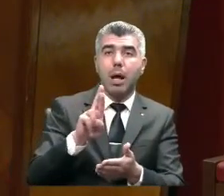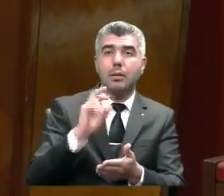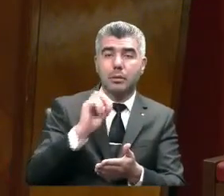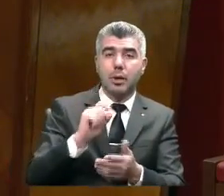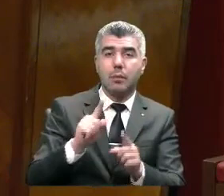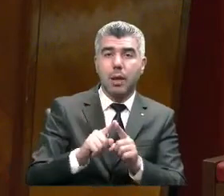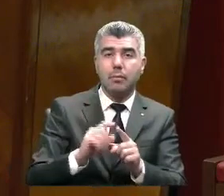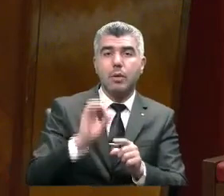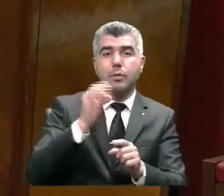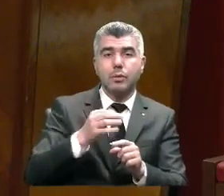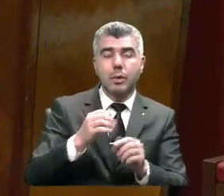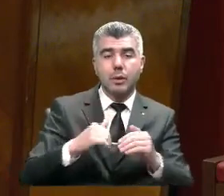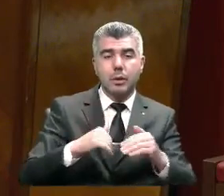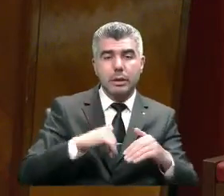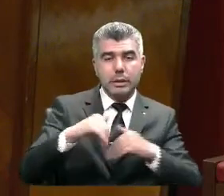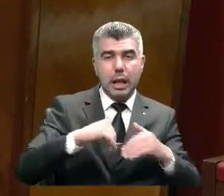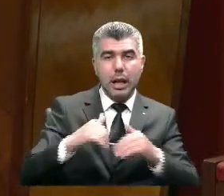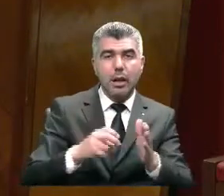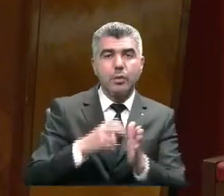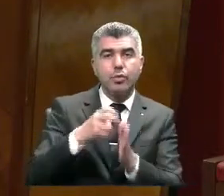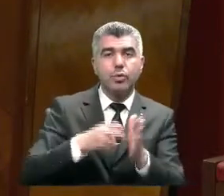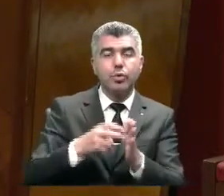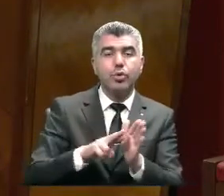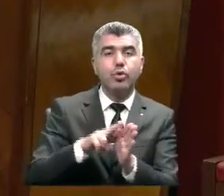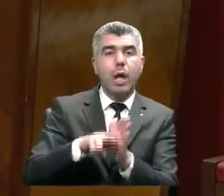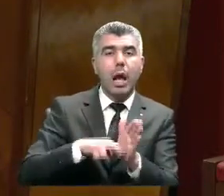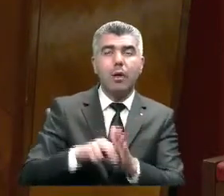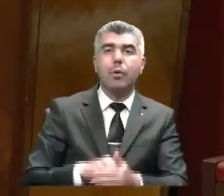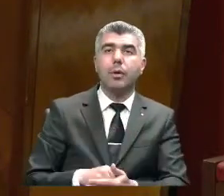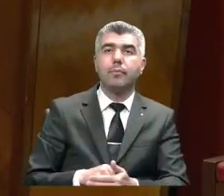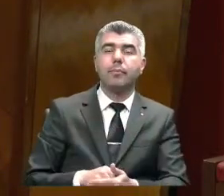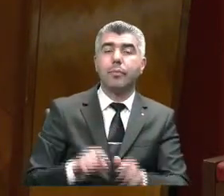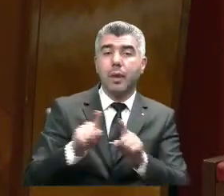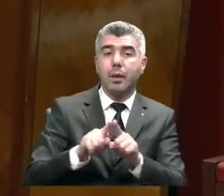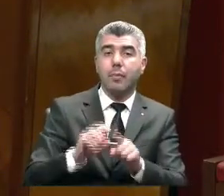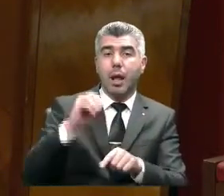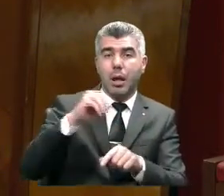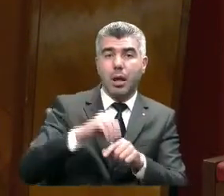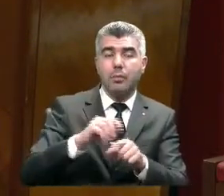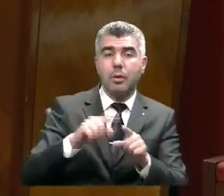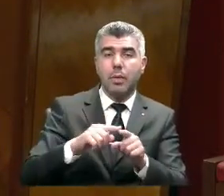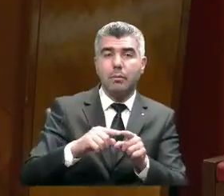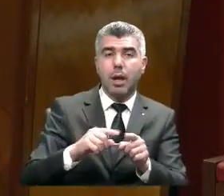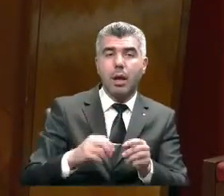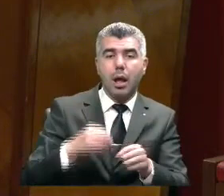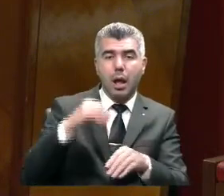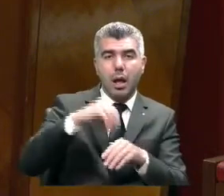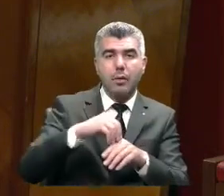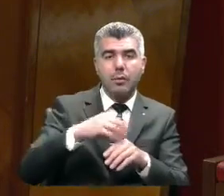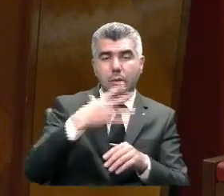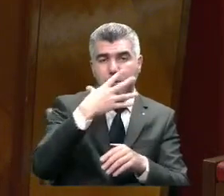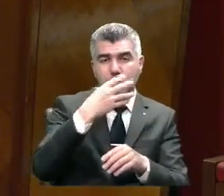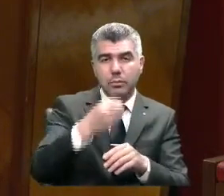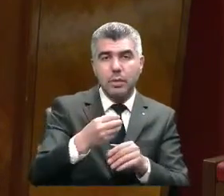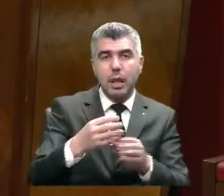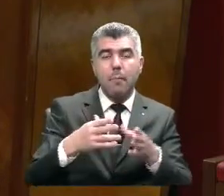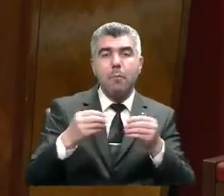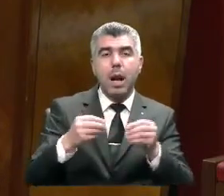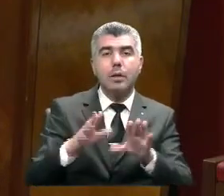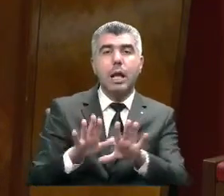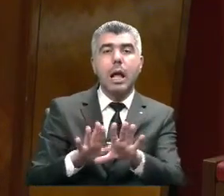على شبكه نقل سكاكي جهوي انجاز الدراسات المتعلقه بتمديد الخط السكاكي فائق السرعه بين مراكش